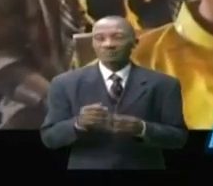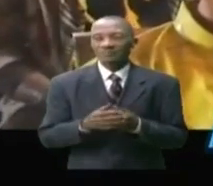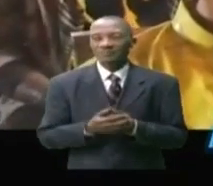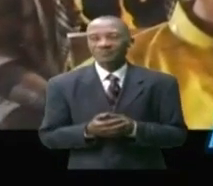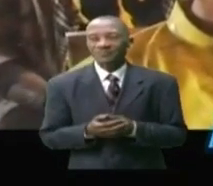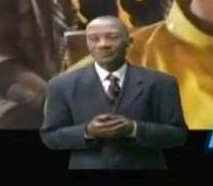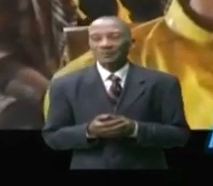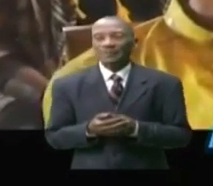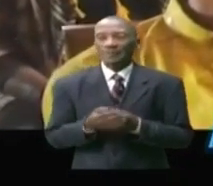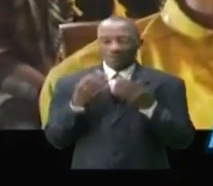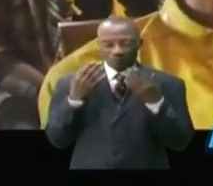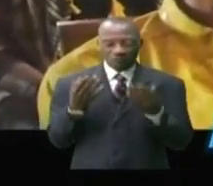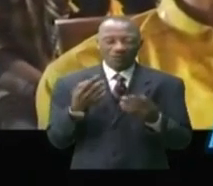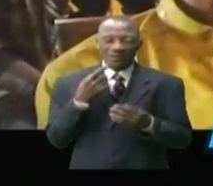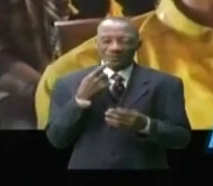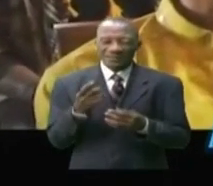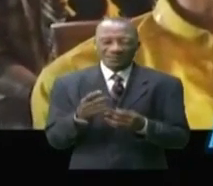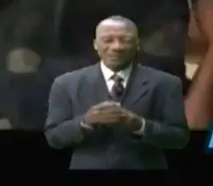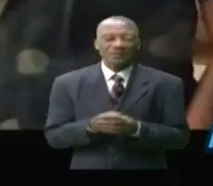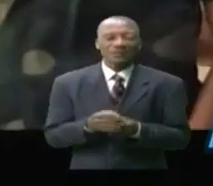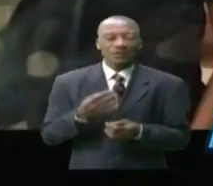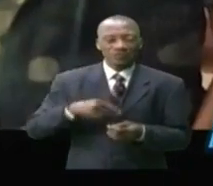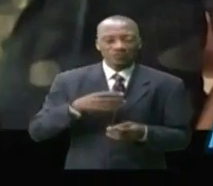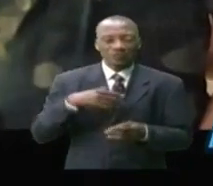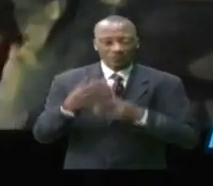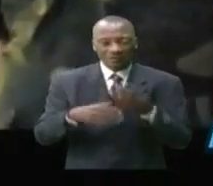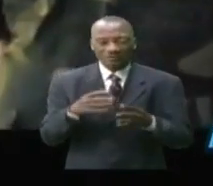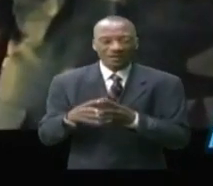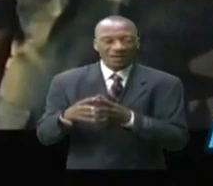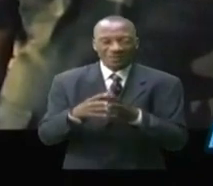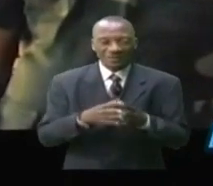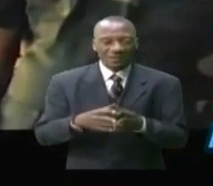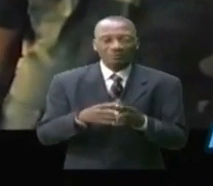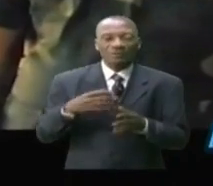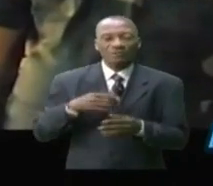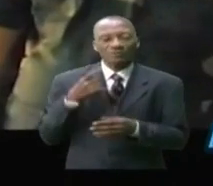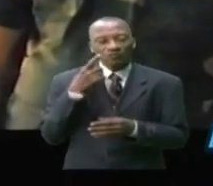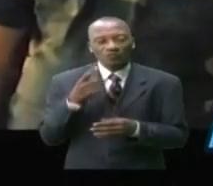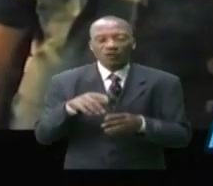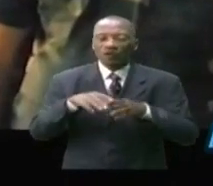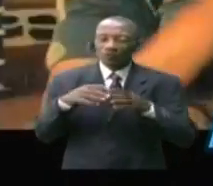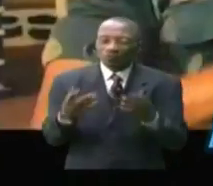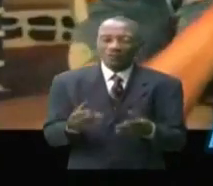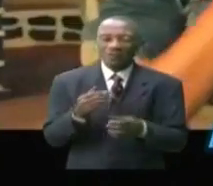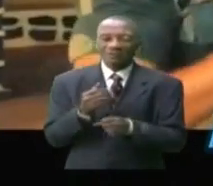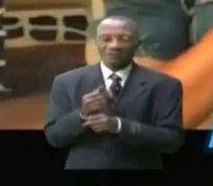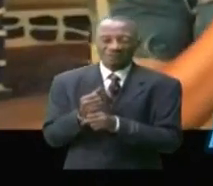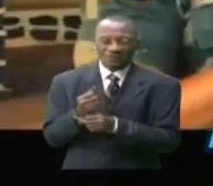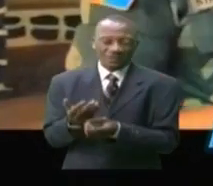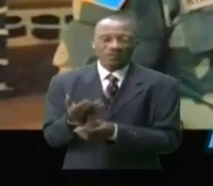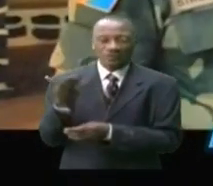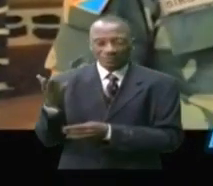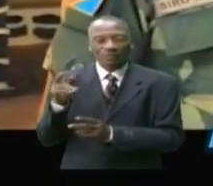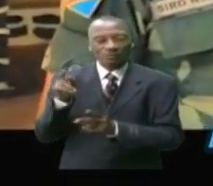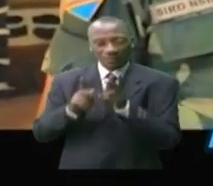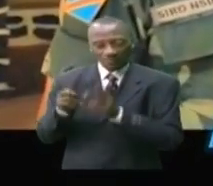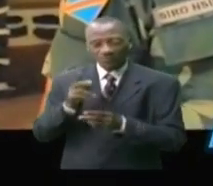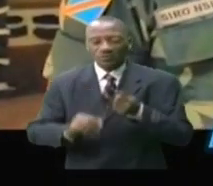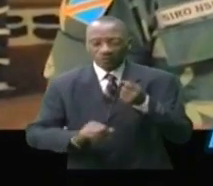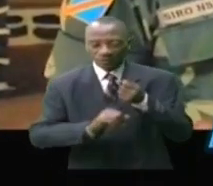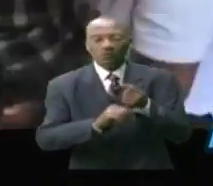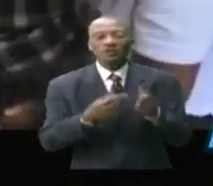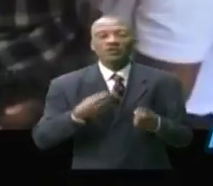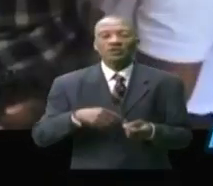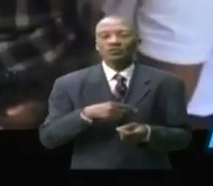suivons ensemble comment on va rebâtir les entités Bira. On demande à la population de nous accompagner. Rappelons que c'est le deuxième